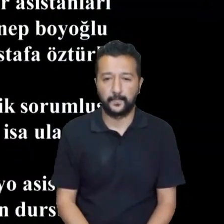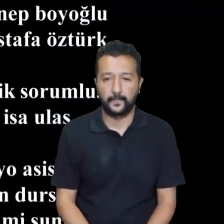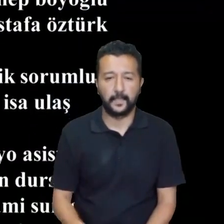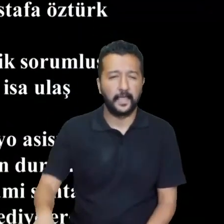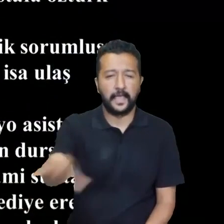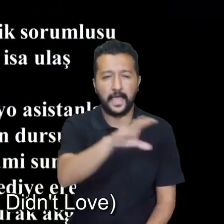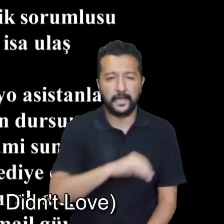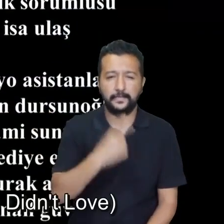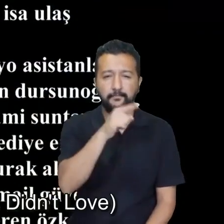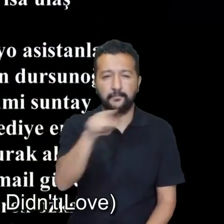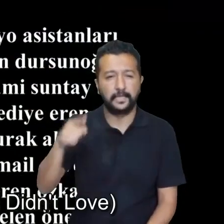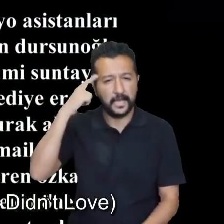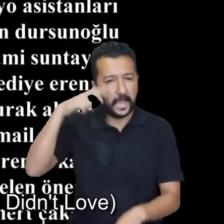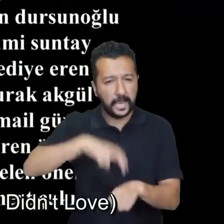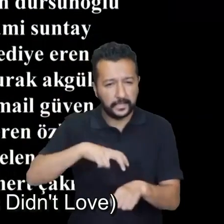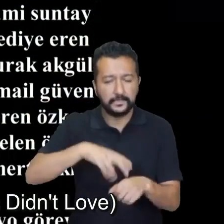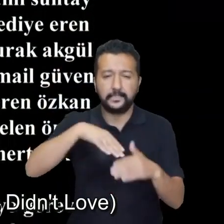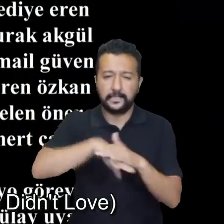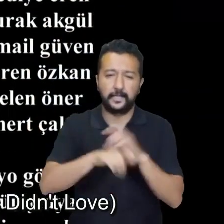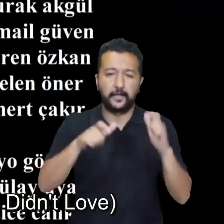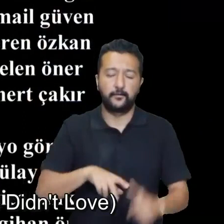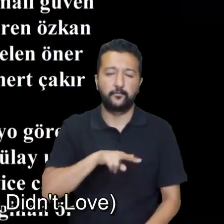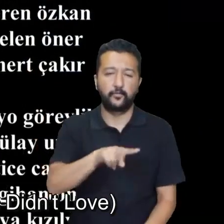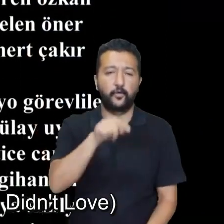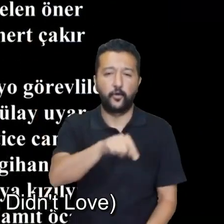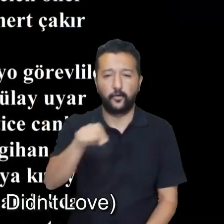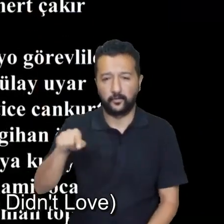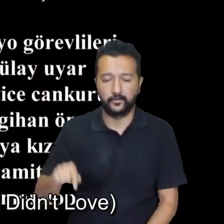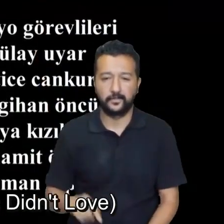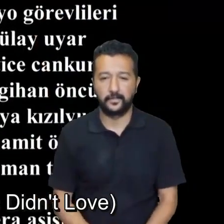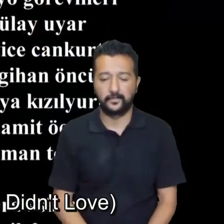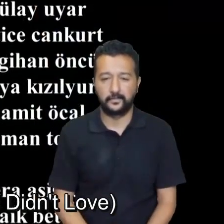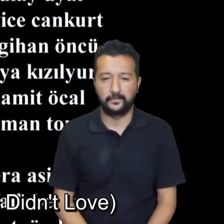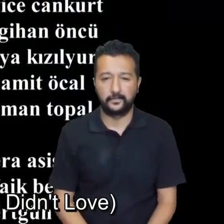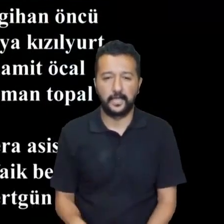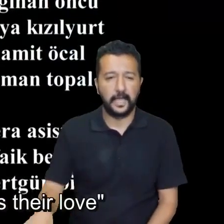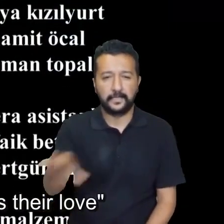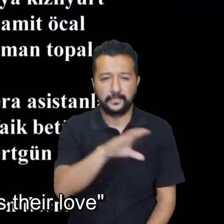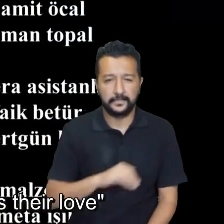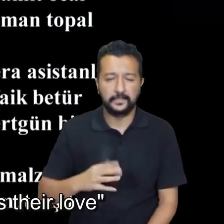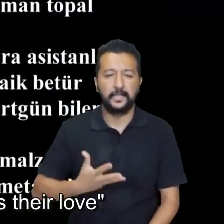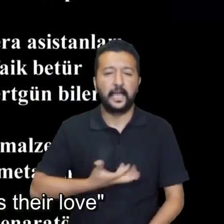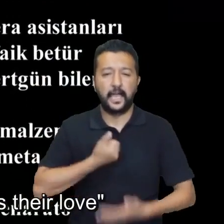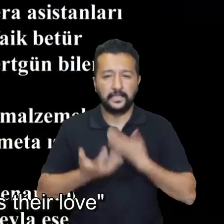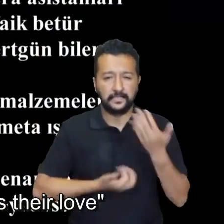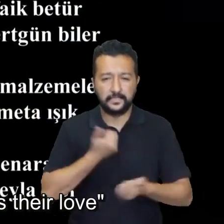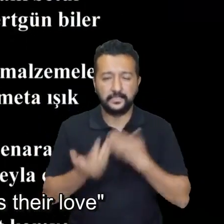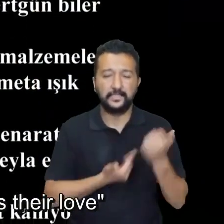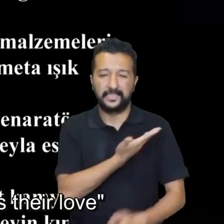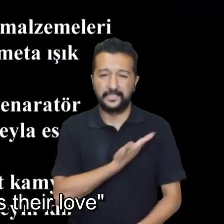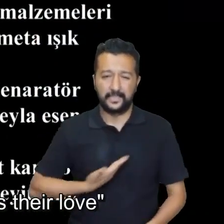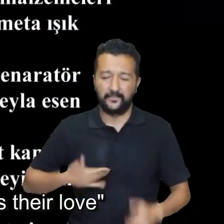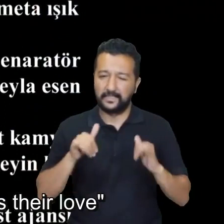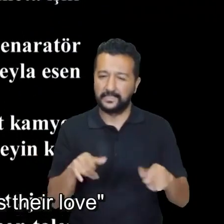Şevket Veysel Diker, Hulusi Şerif Erol, Hürvet Selma Kutlu, Şükriye Tuğba Erdem, Emel Pelin Ermiş, Metin Erdem